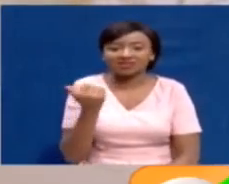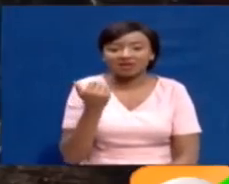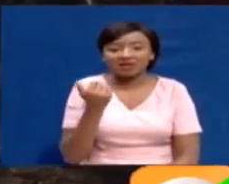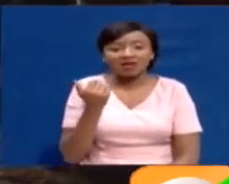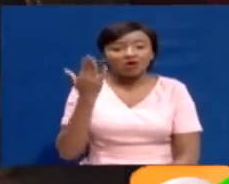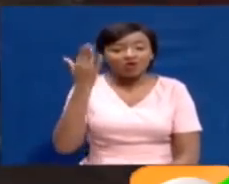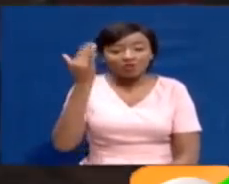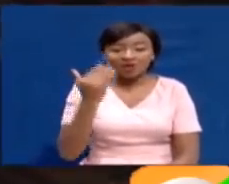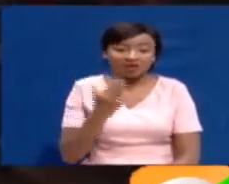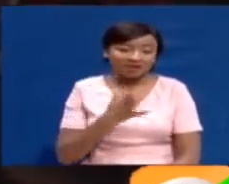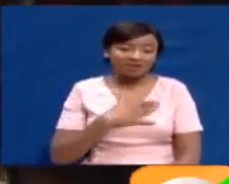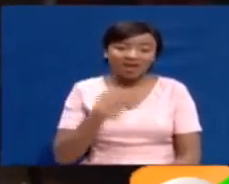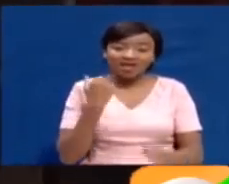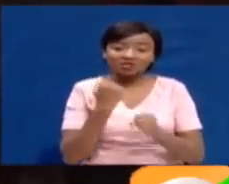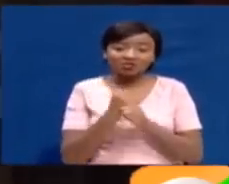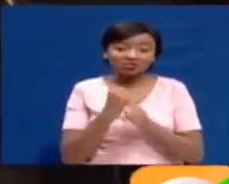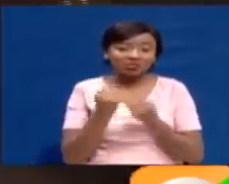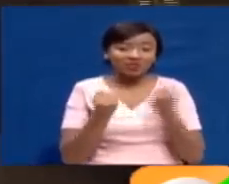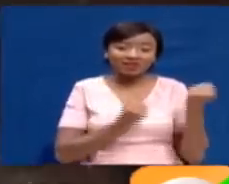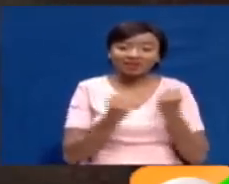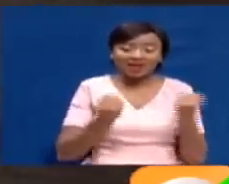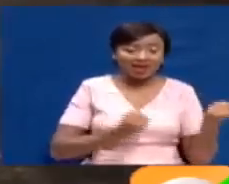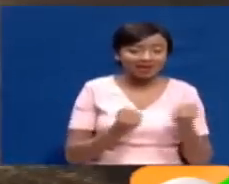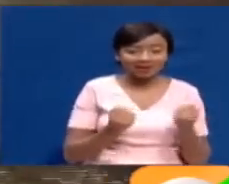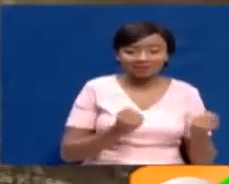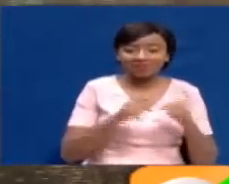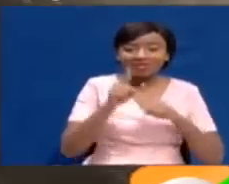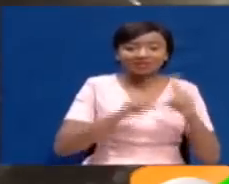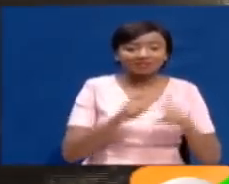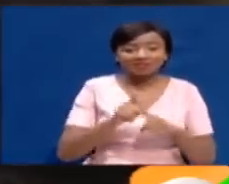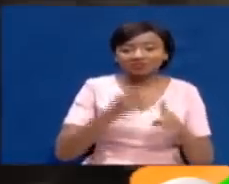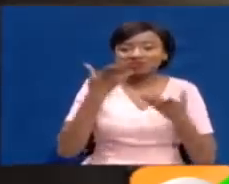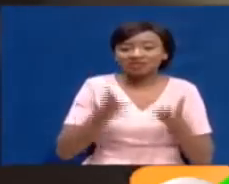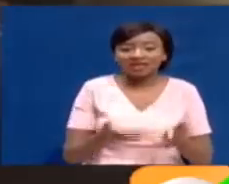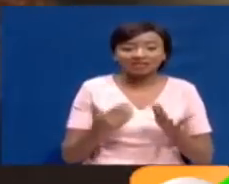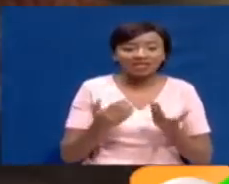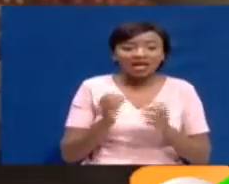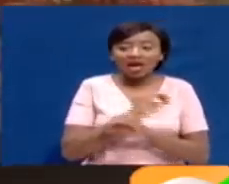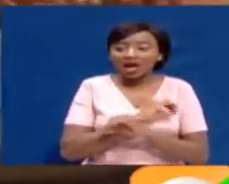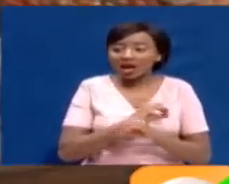Duka langu ni gari. Ni sasa hakuna hata hela ya kwenda